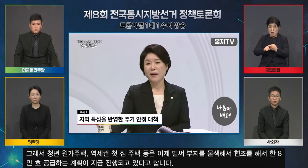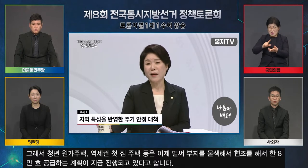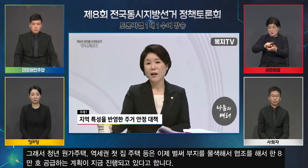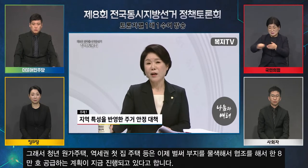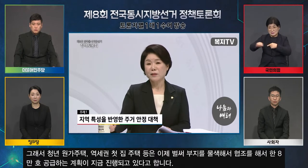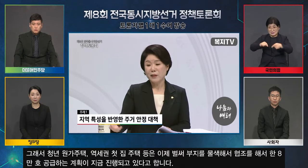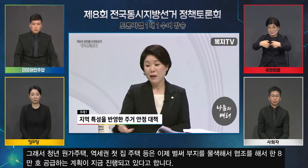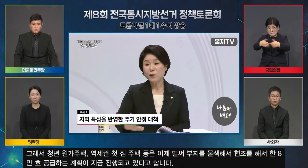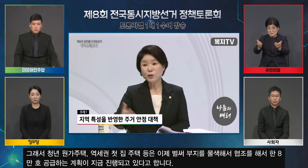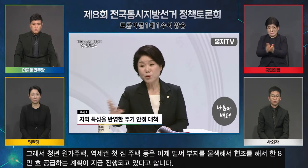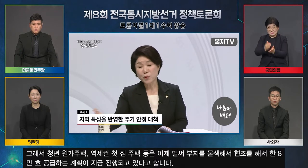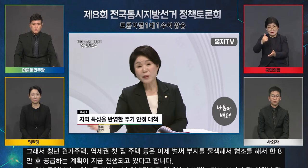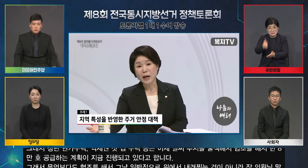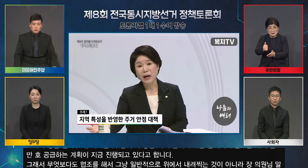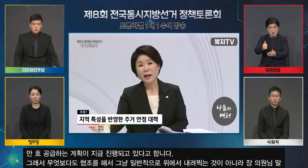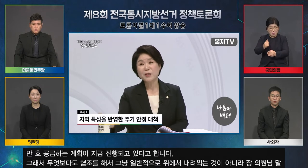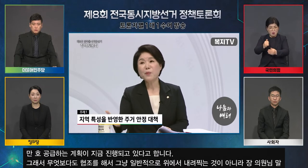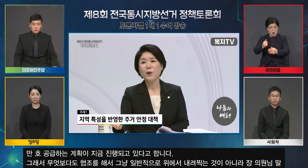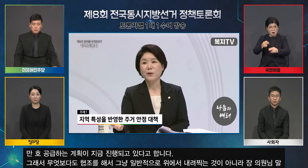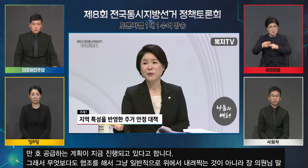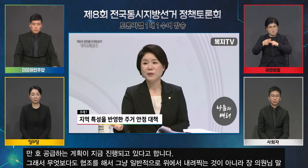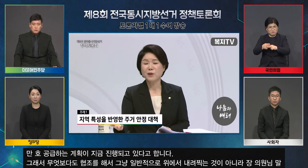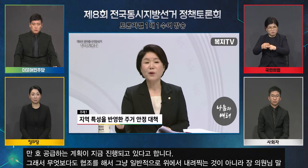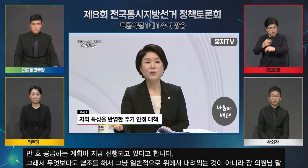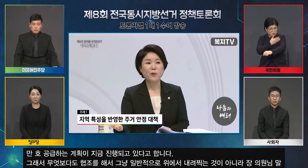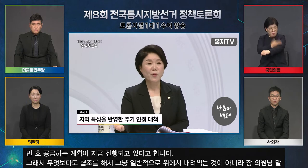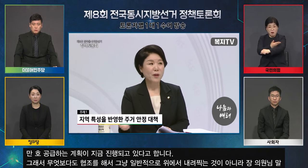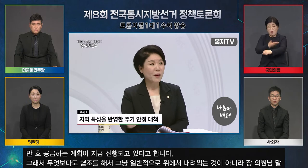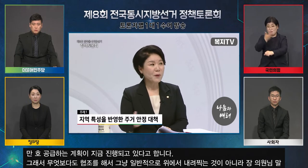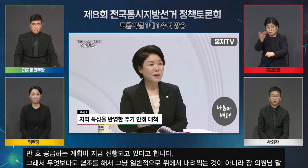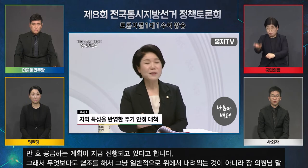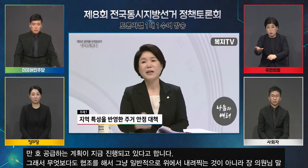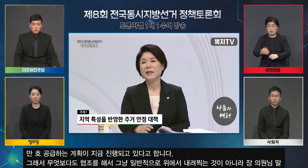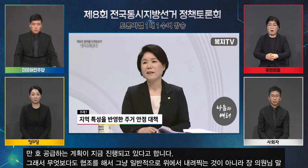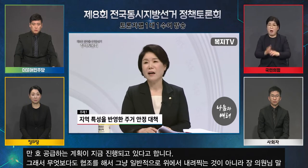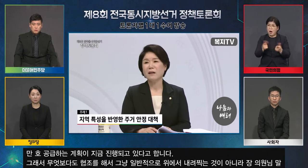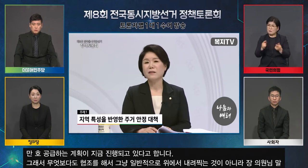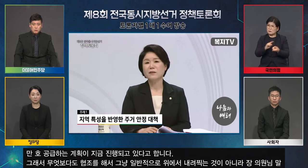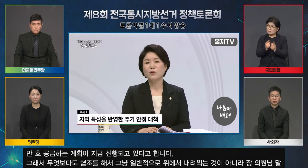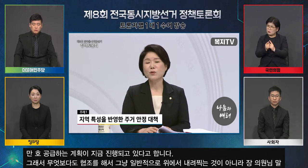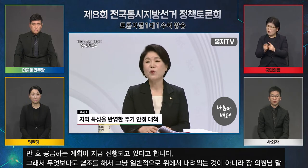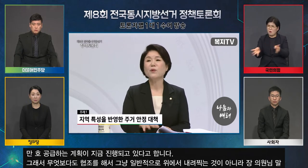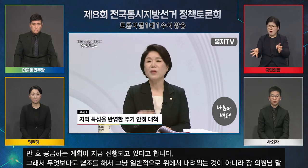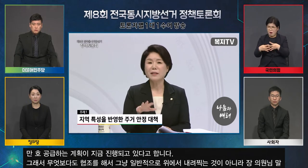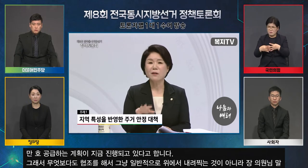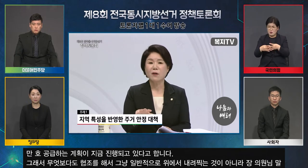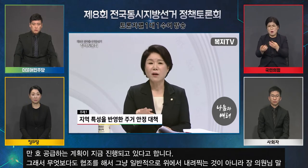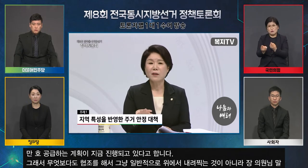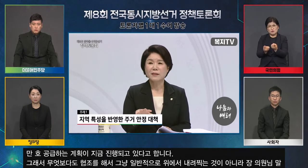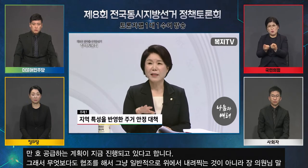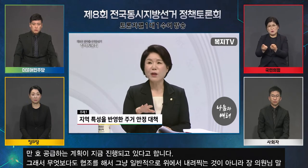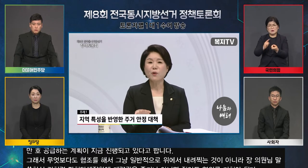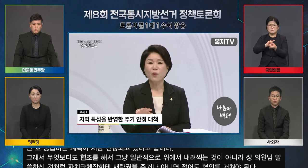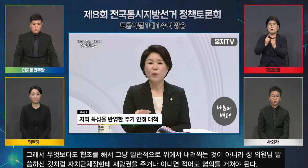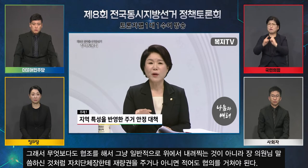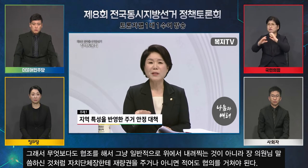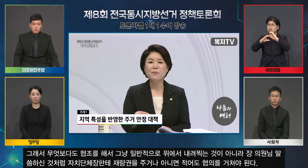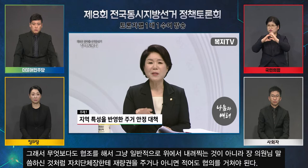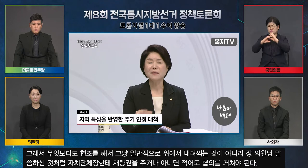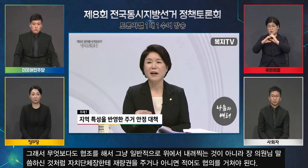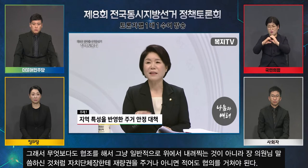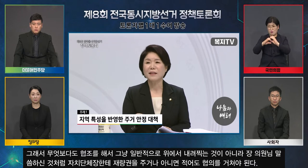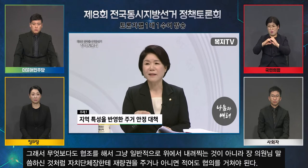자치단체장한테 재량권을 주거나 아니면 적어도 협의를 거쳐야 된다. 그래서 소통을 해서 제대로